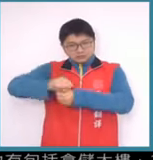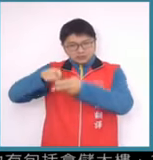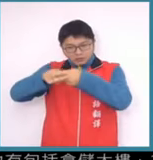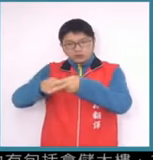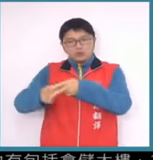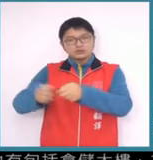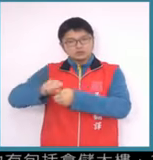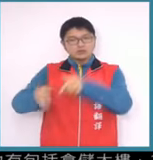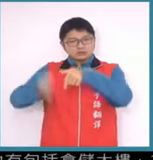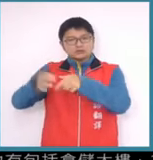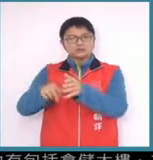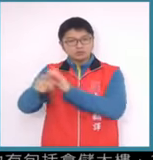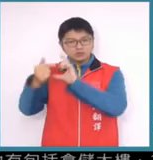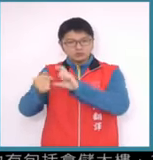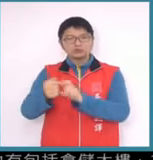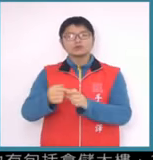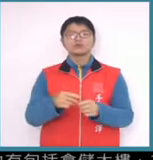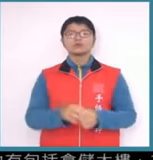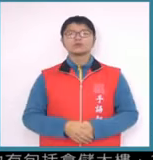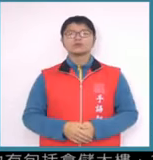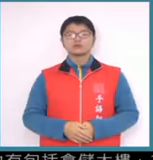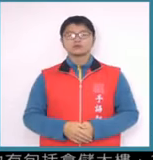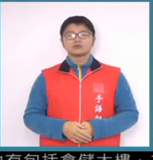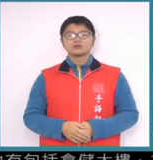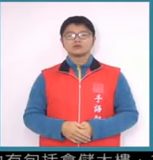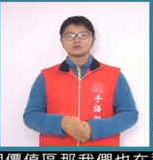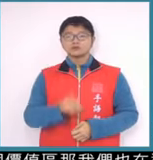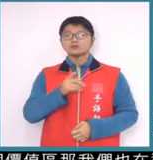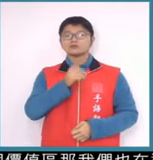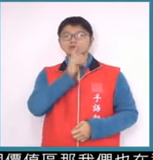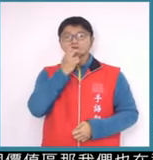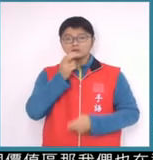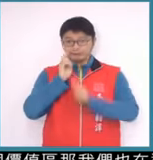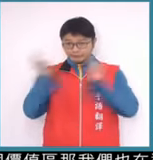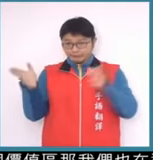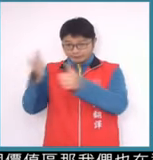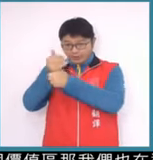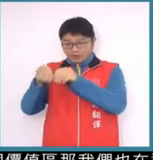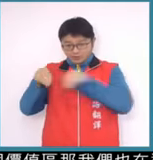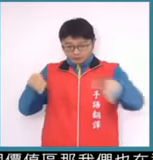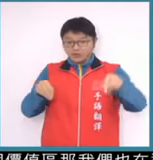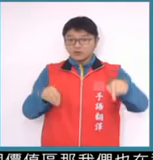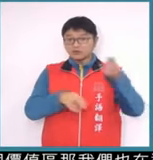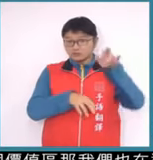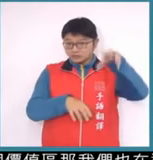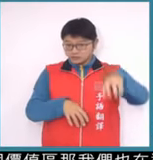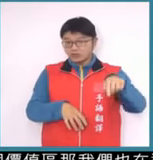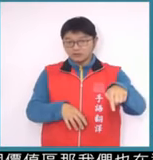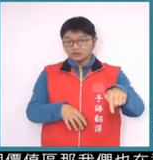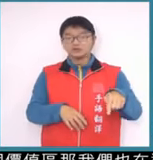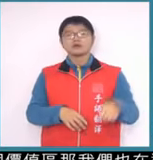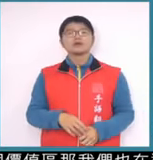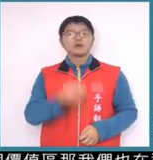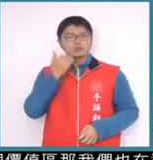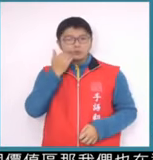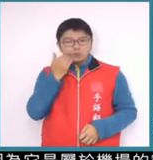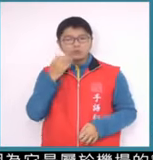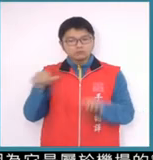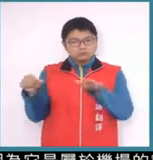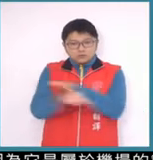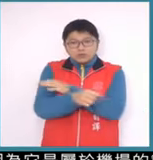我们也在这个前进指挥所，这个因为它是属于机场的范围，那出入是要有证